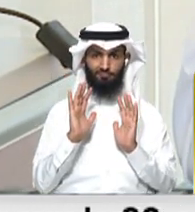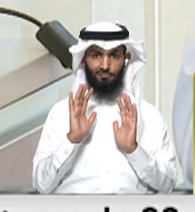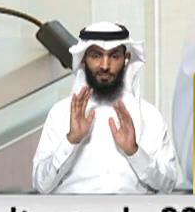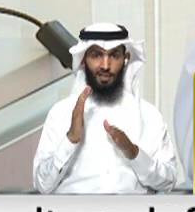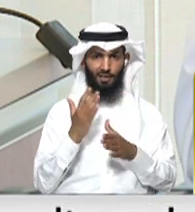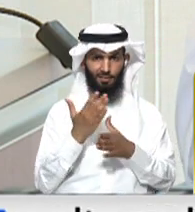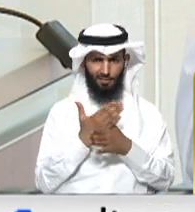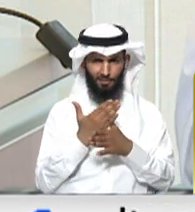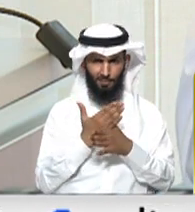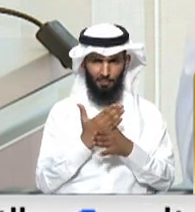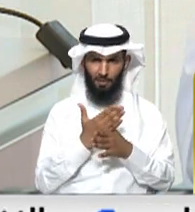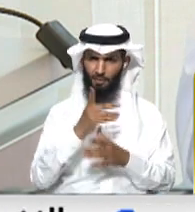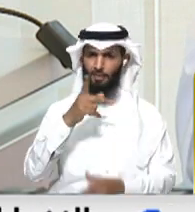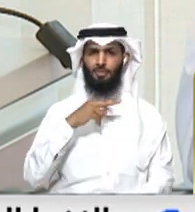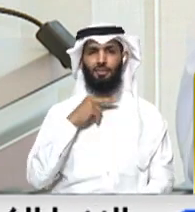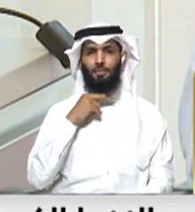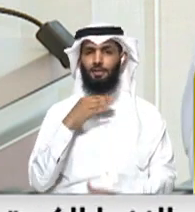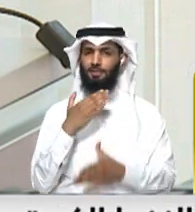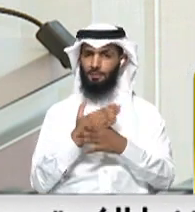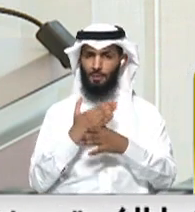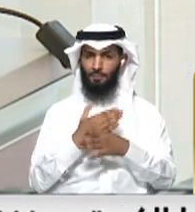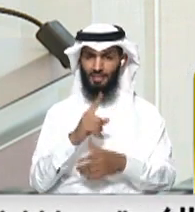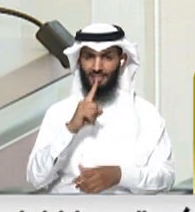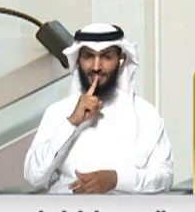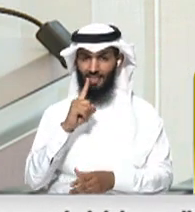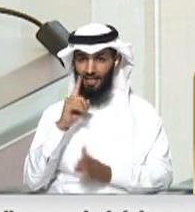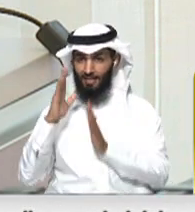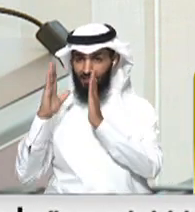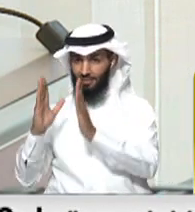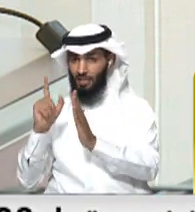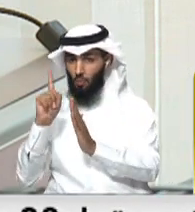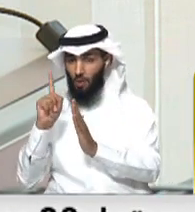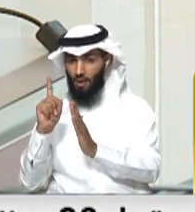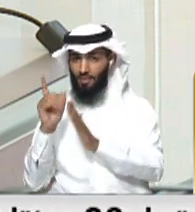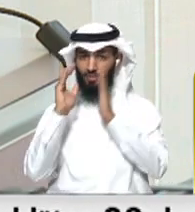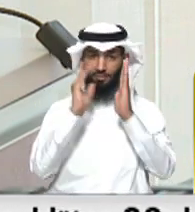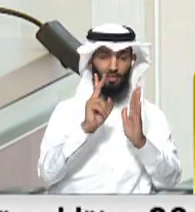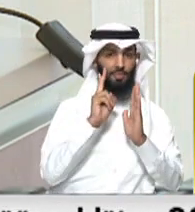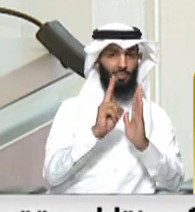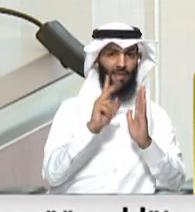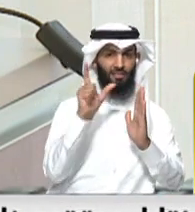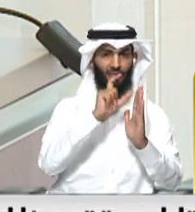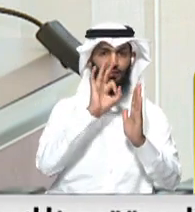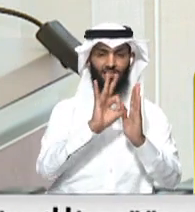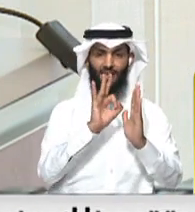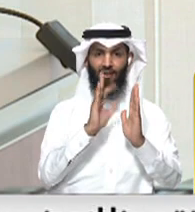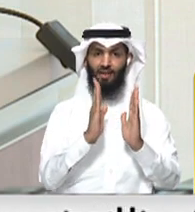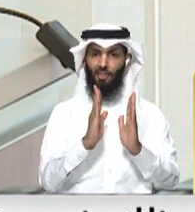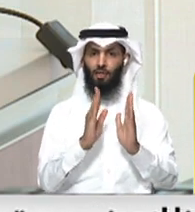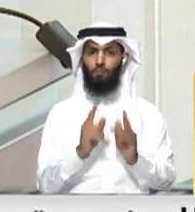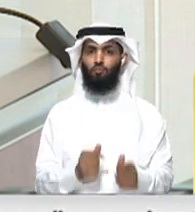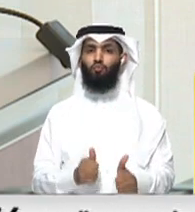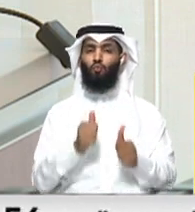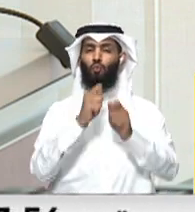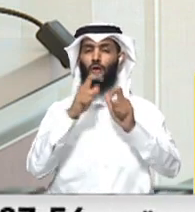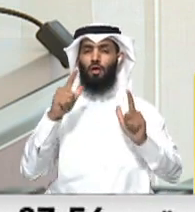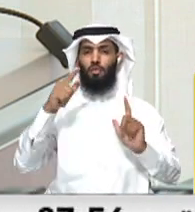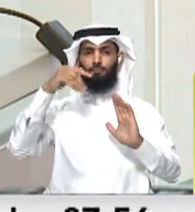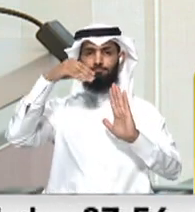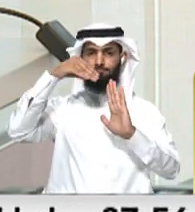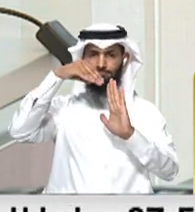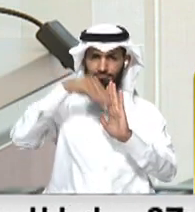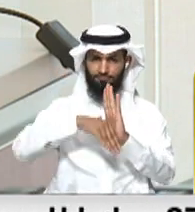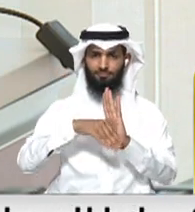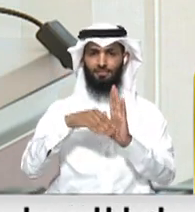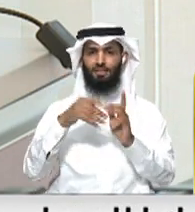في نهاية الربع الثاني وبداية الصيف، يلقي السوق على ظلاله في التداولات وركود في وانخفاض